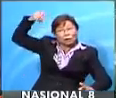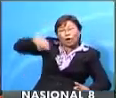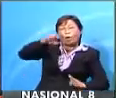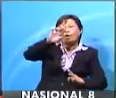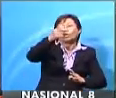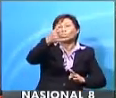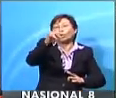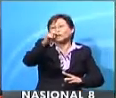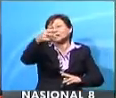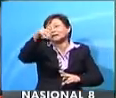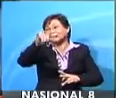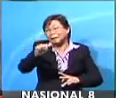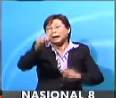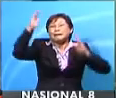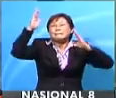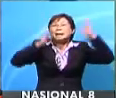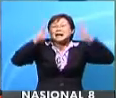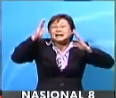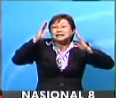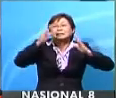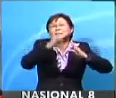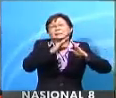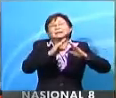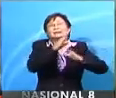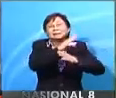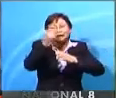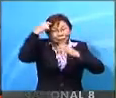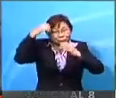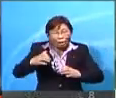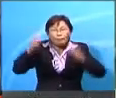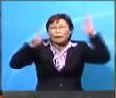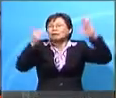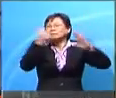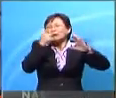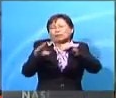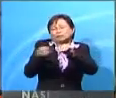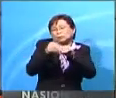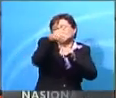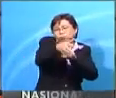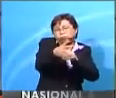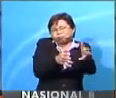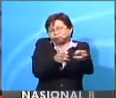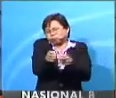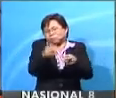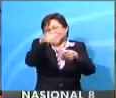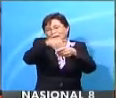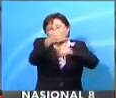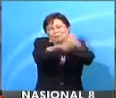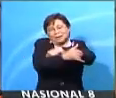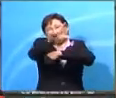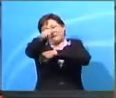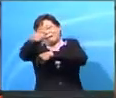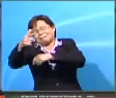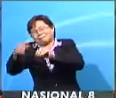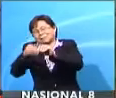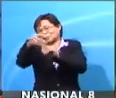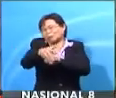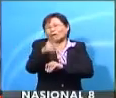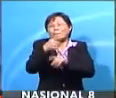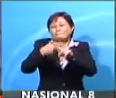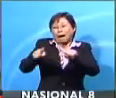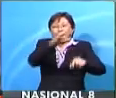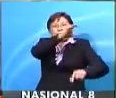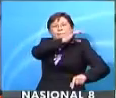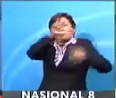Pendirian dan dasar luar negara Malaysia jelas dan konsisten untuk tidak campuri urusan dalaman mana-mana negara. Bagaimanapun,